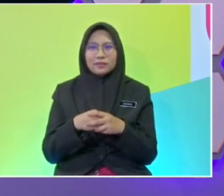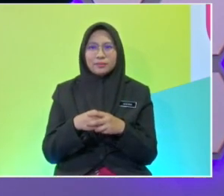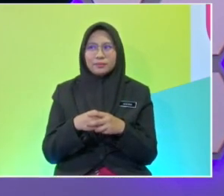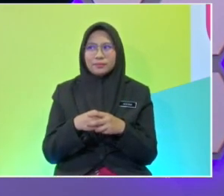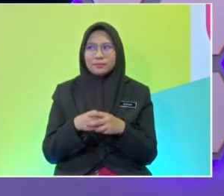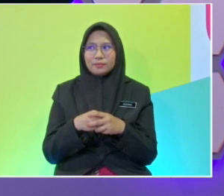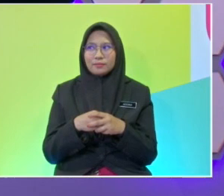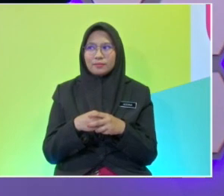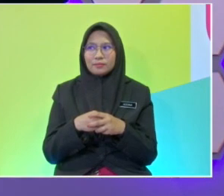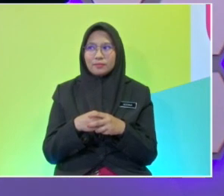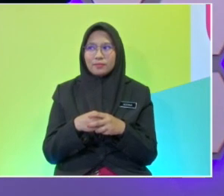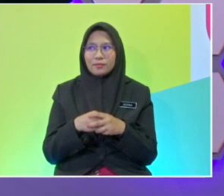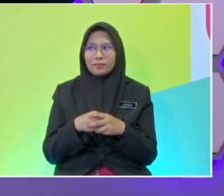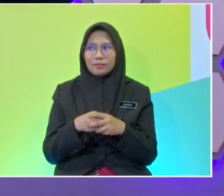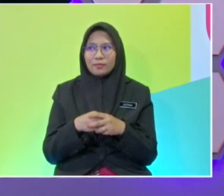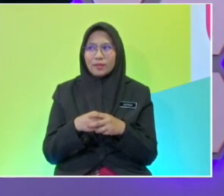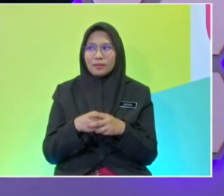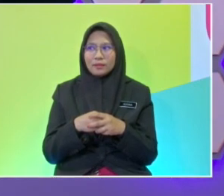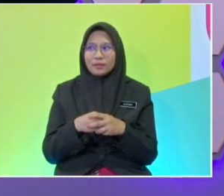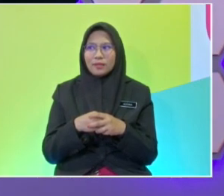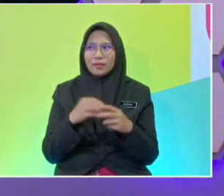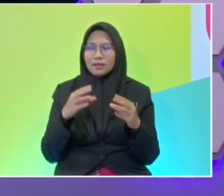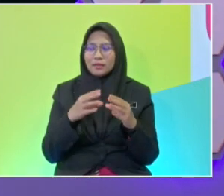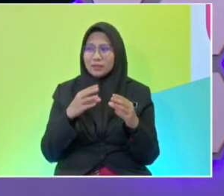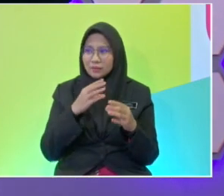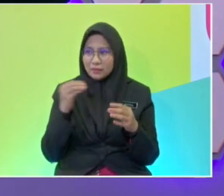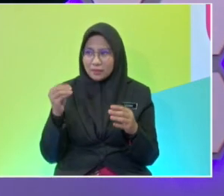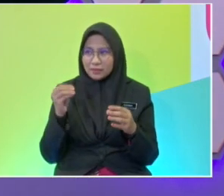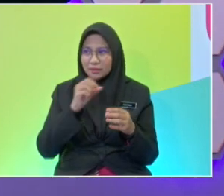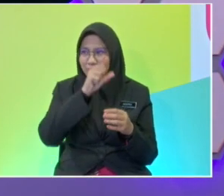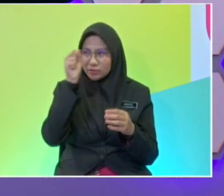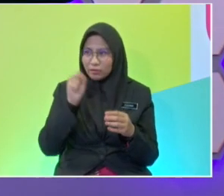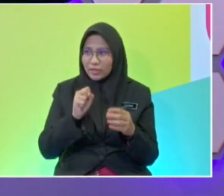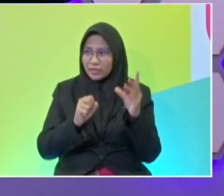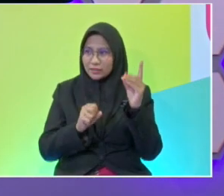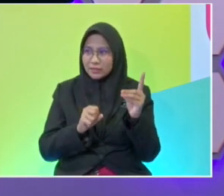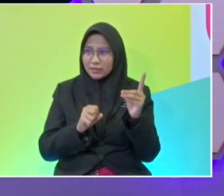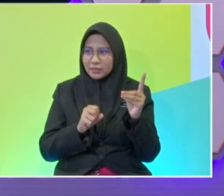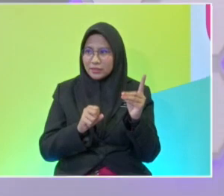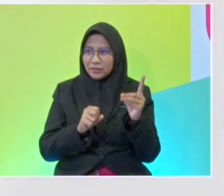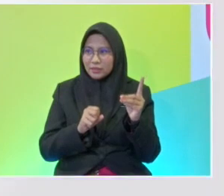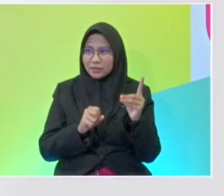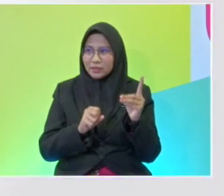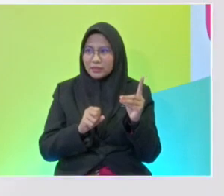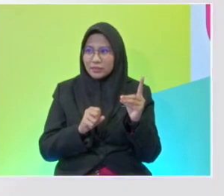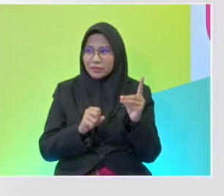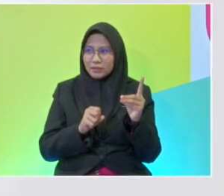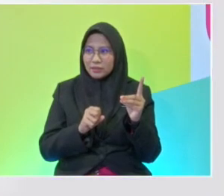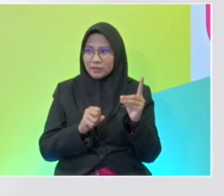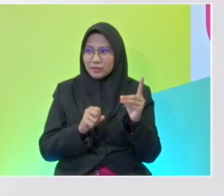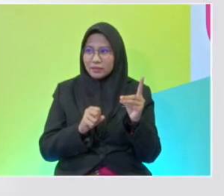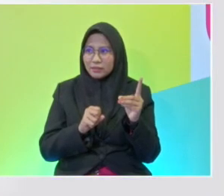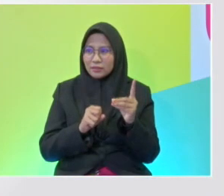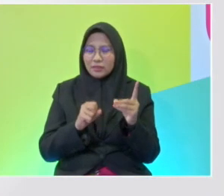masukkan jumlah kospuro masukkan cos buatan dan tekan semua jumlah Koh